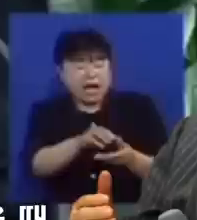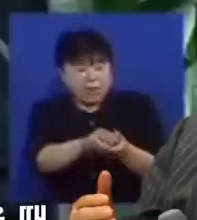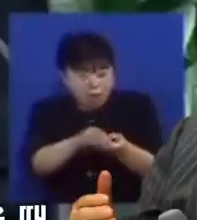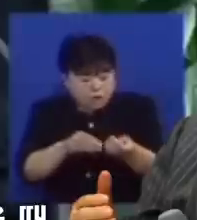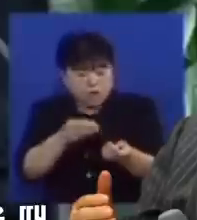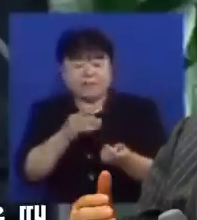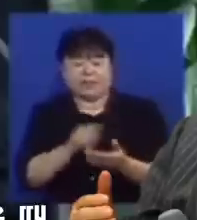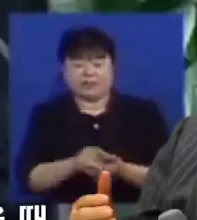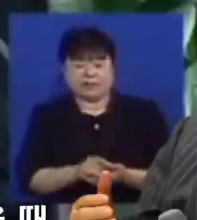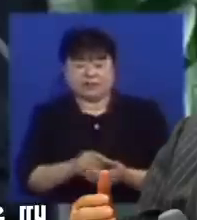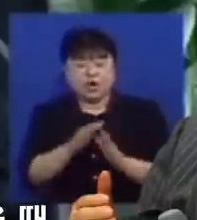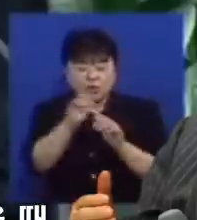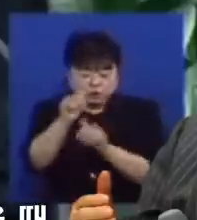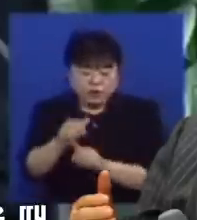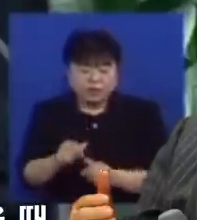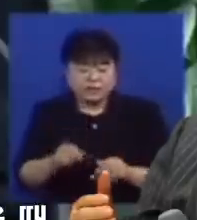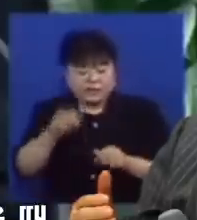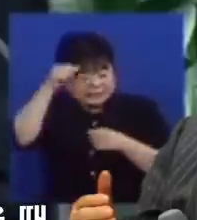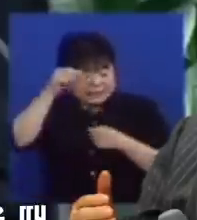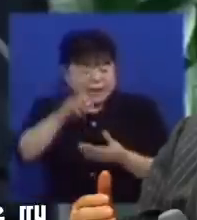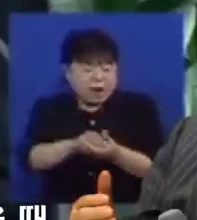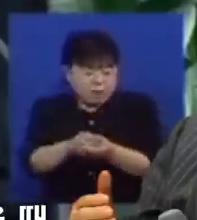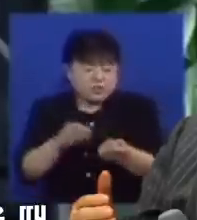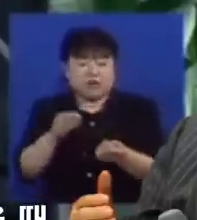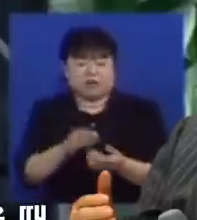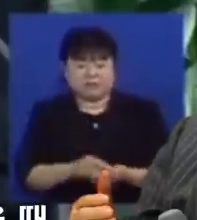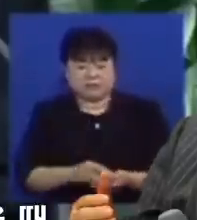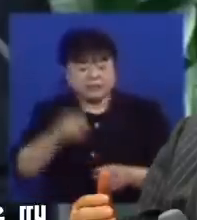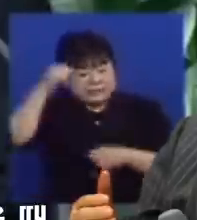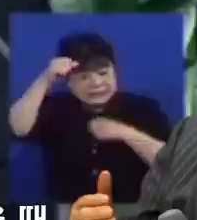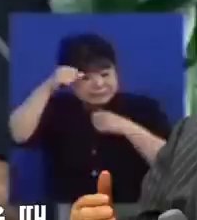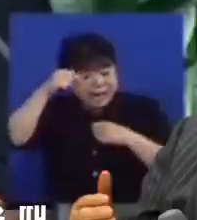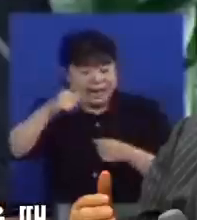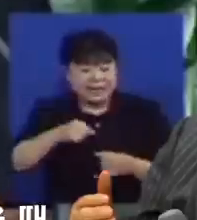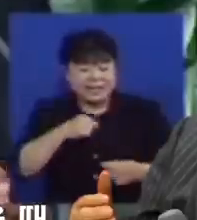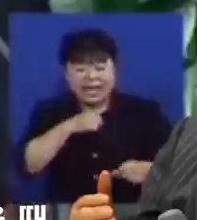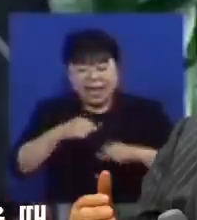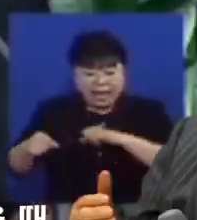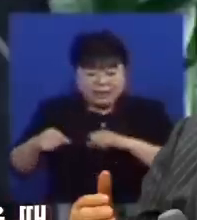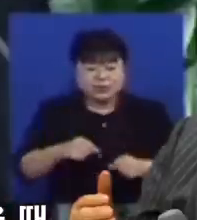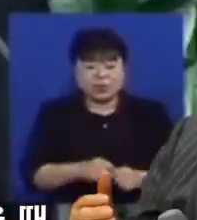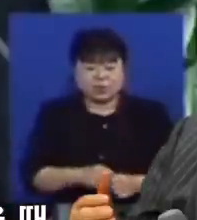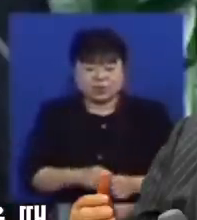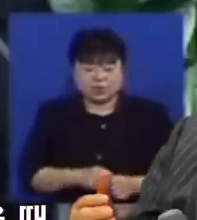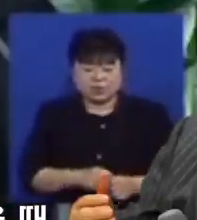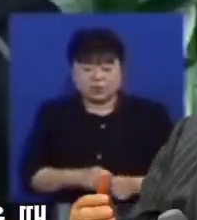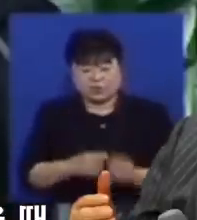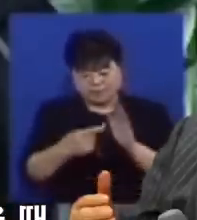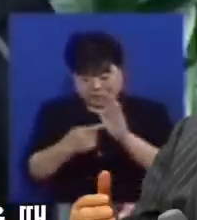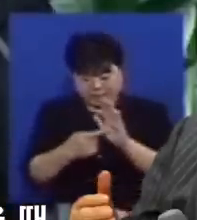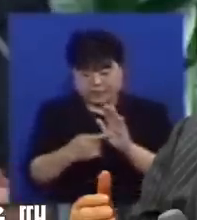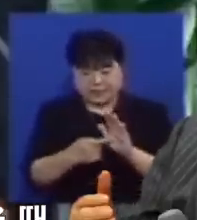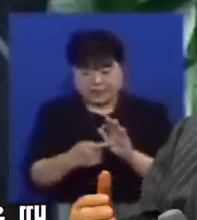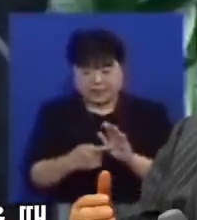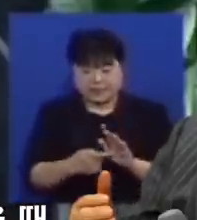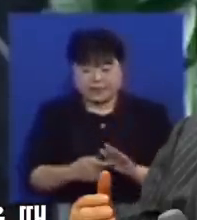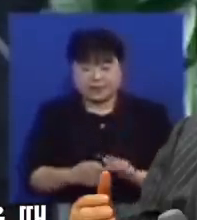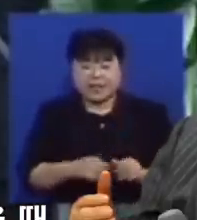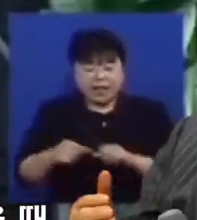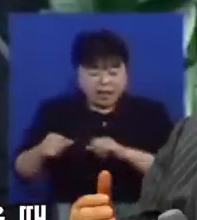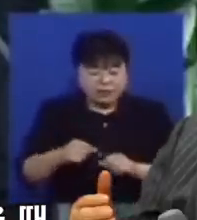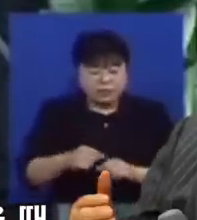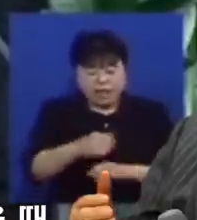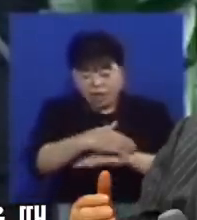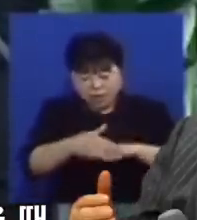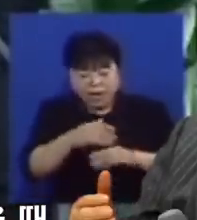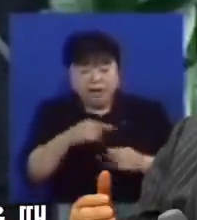말했고 여호수아에게도 신발을 벗으라고 말했는데 신발이란 내 행위의 선택권을 말하는 것처럼 내가 이것을 하고 저것을 하겠다 내